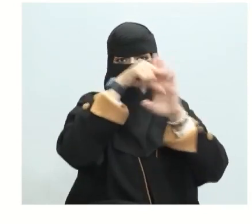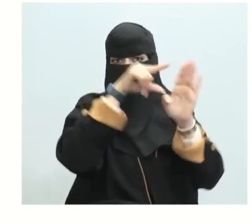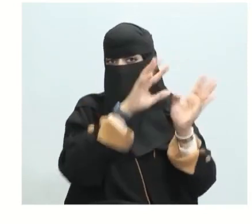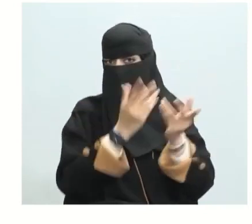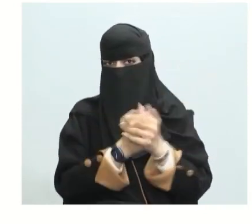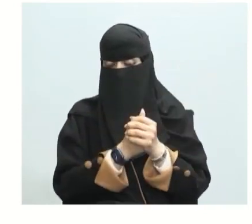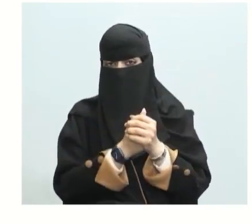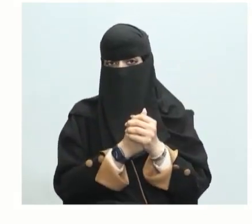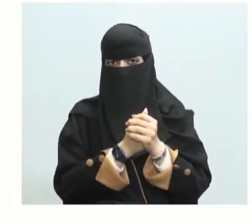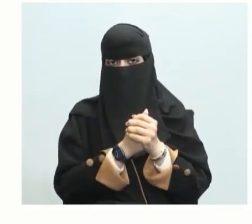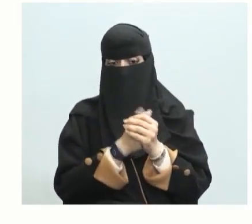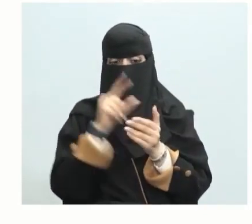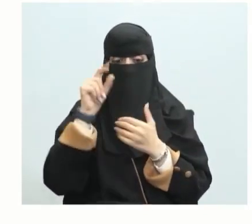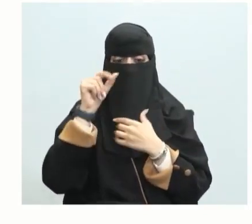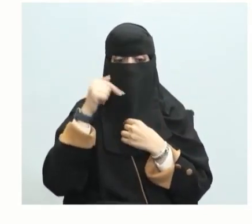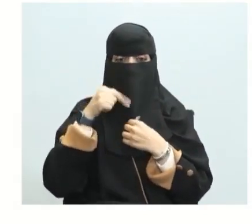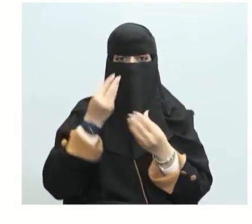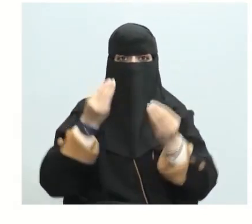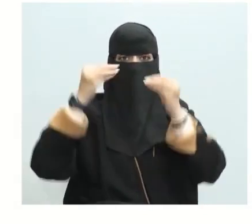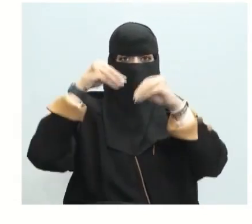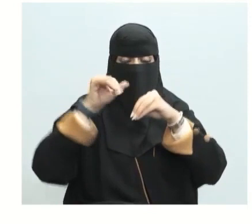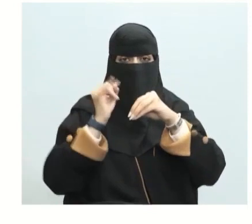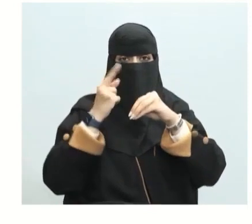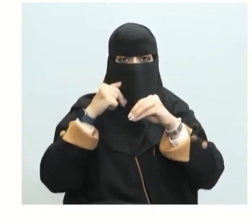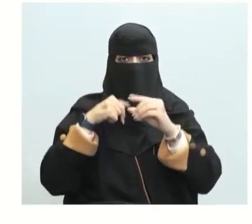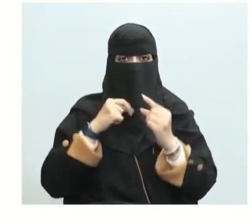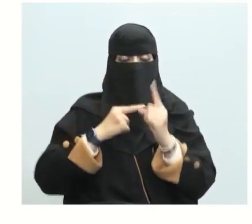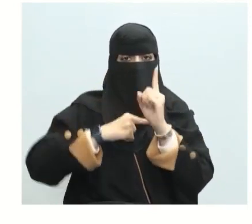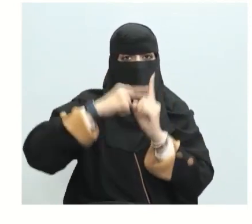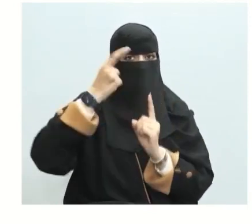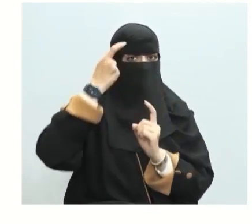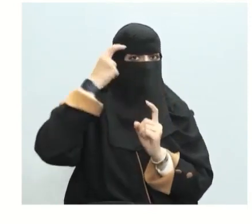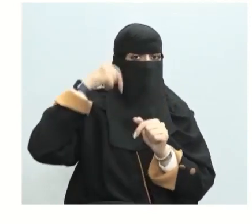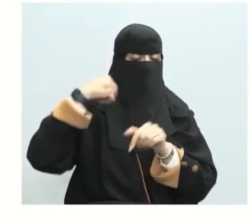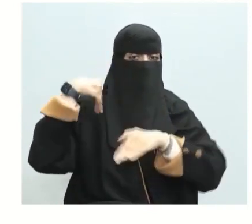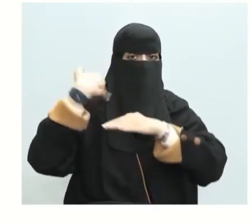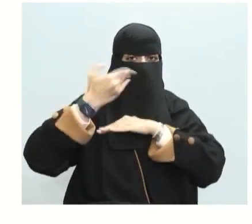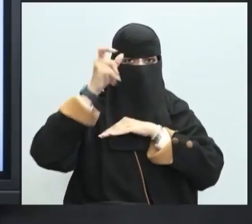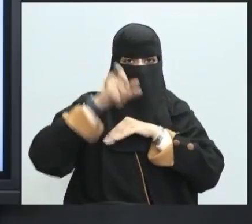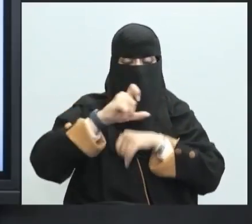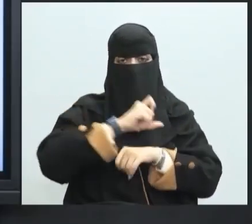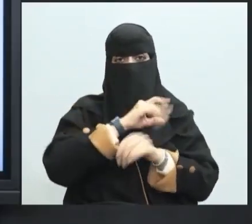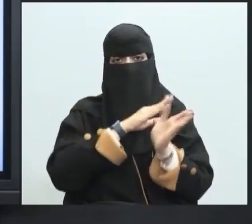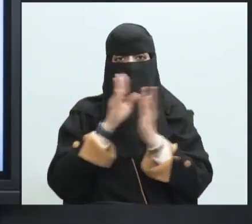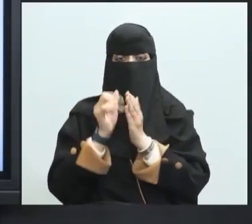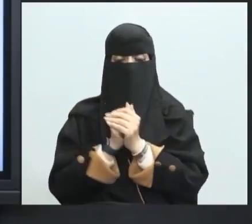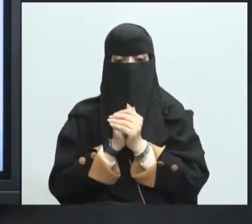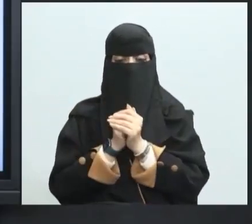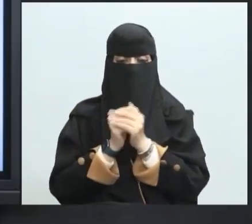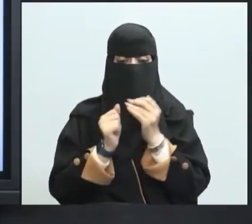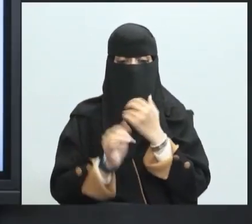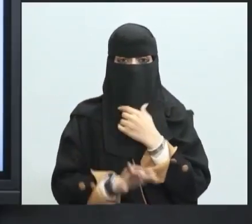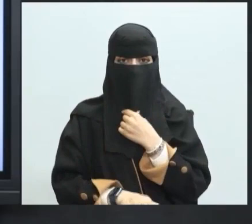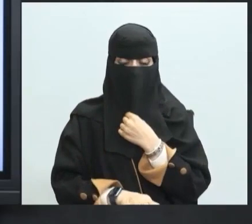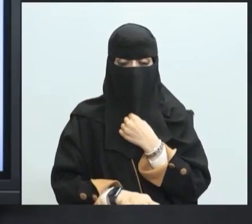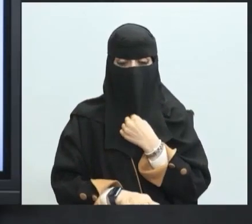الموضوع احسنتم نقول مثلا هنا يزيد من درجه الفهم عند الطلاب ان الانصات يزيد من درجه